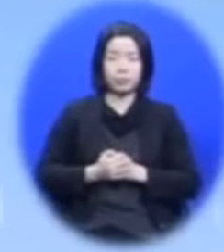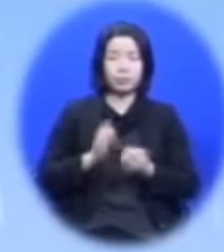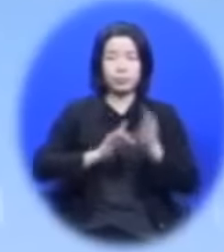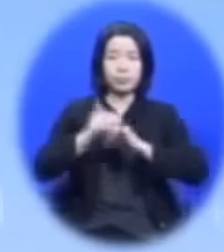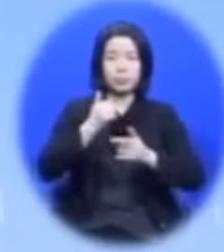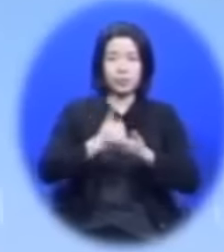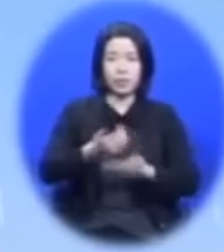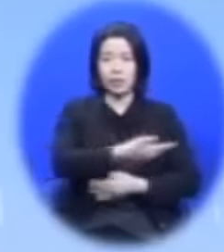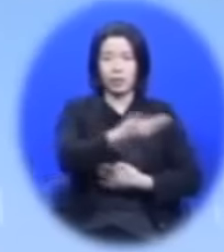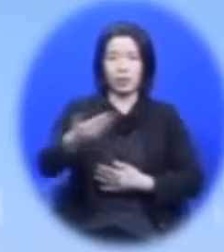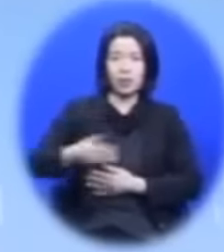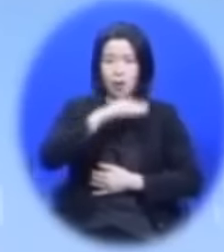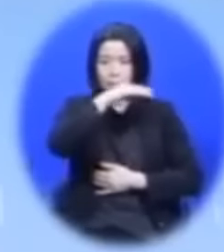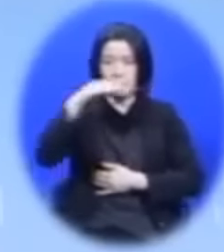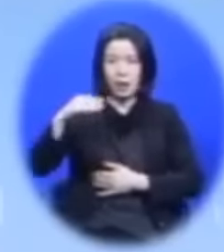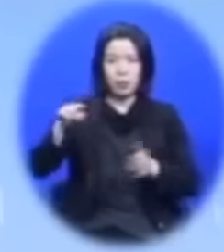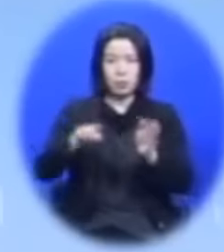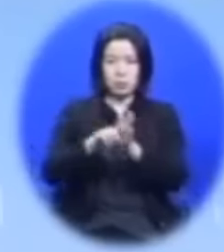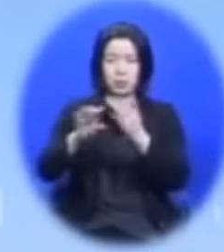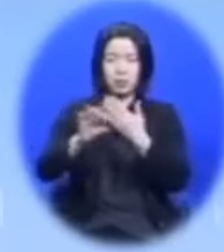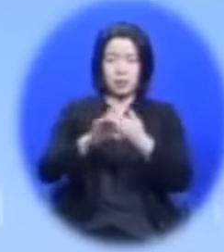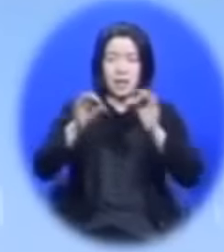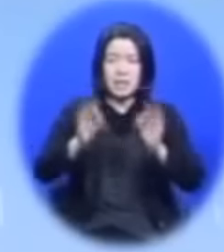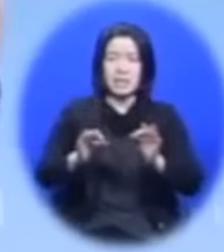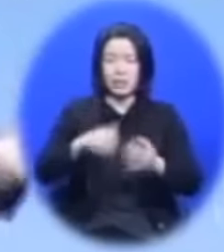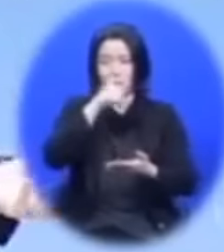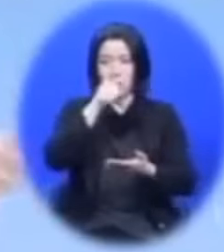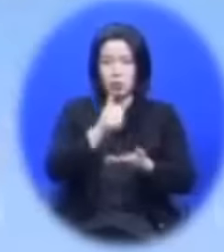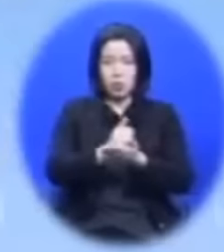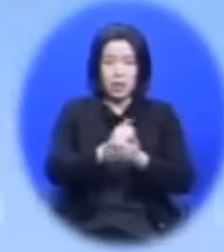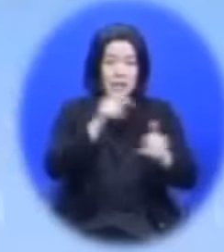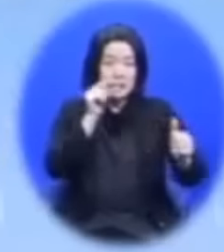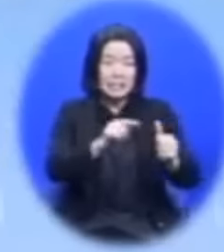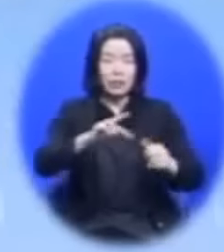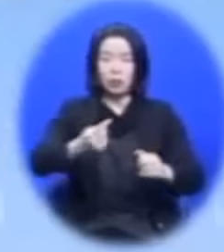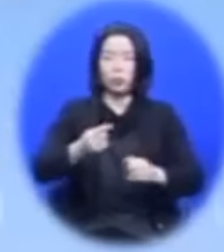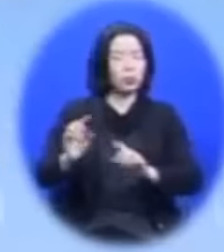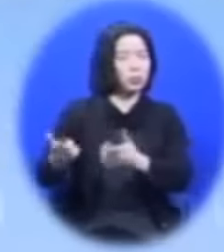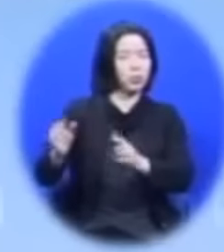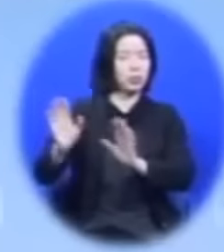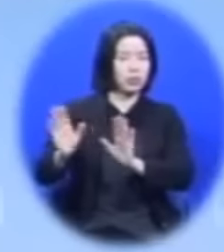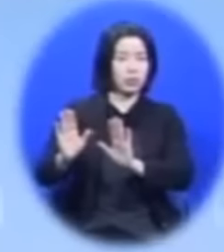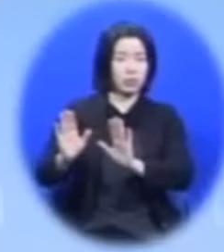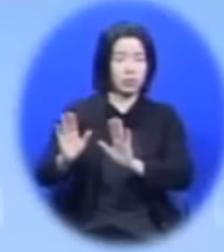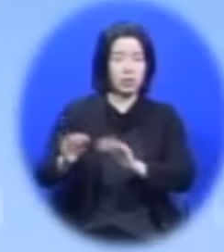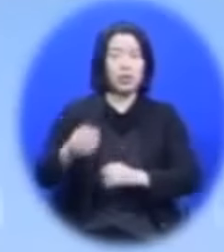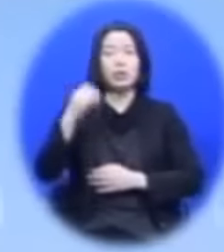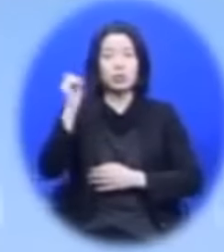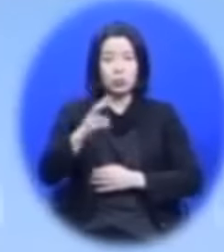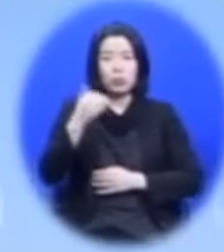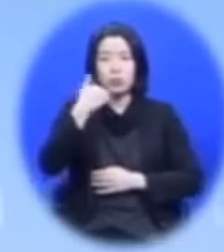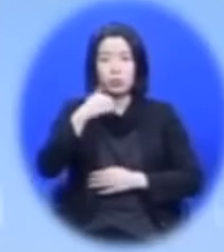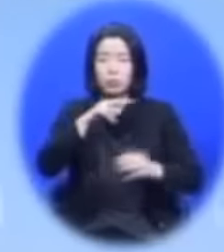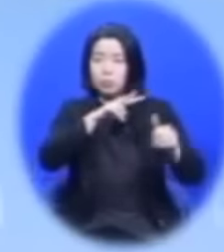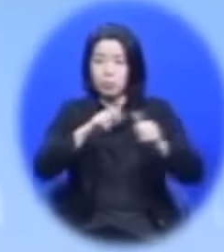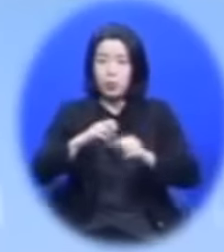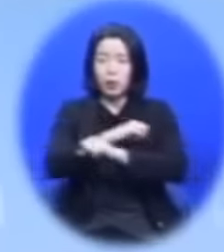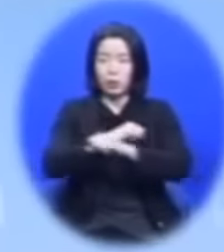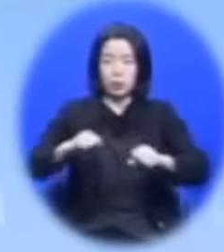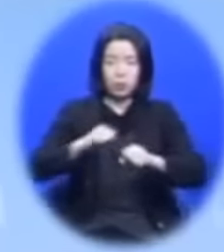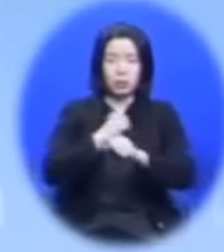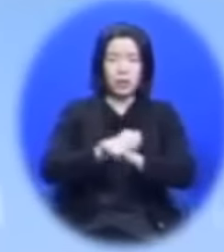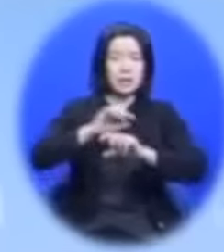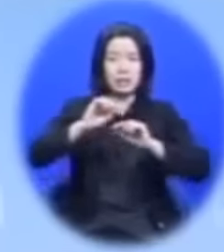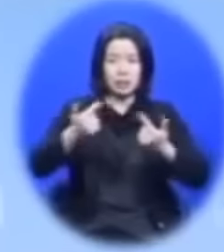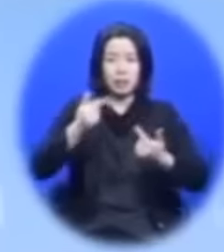예수를 여러분이 바로 믿으시게 되면 이제는 죄 지으라고 해도 안 짓고 그리고 누구를 미워하고 용서치 못하는